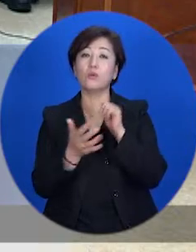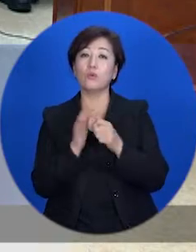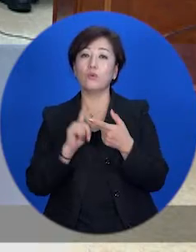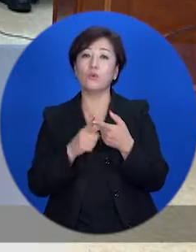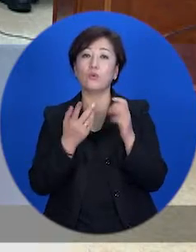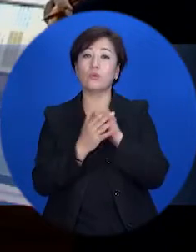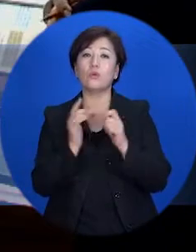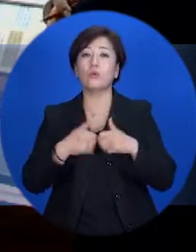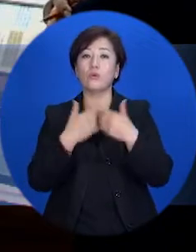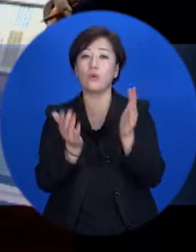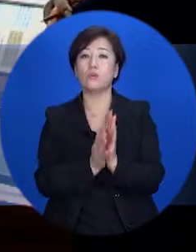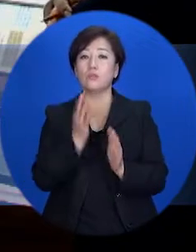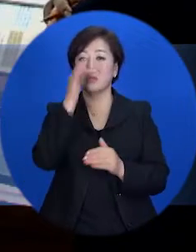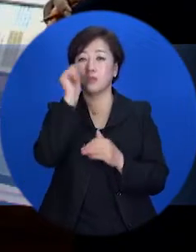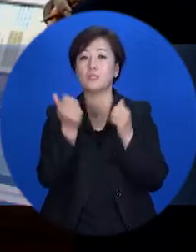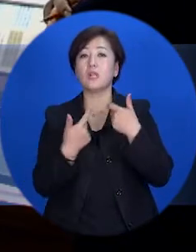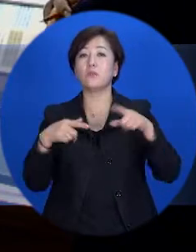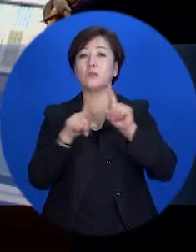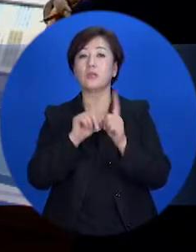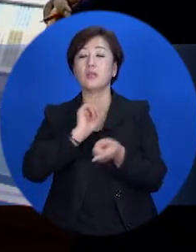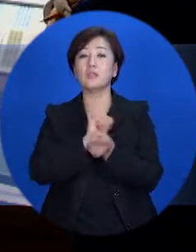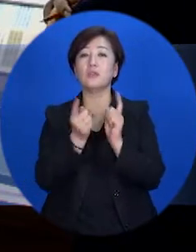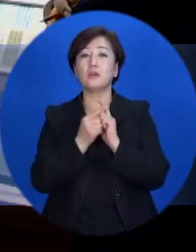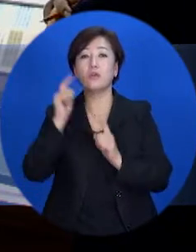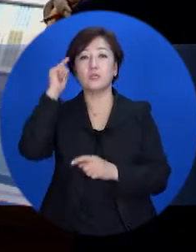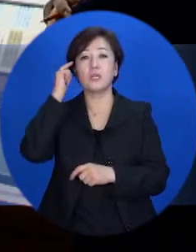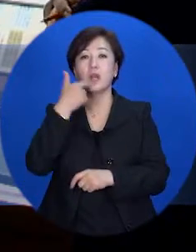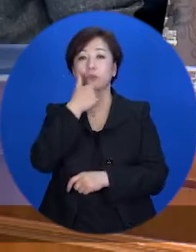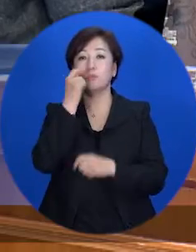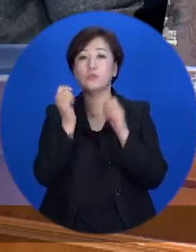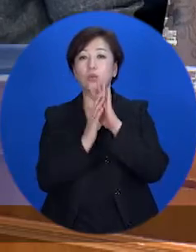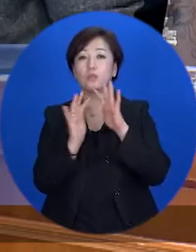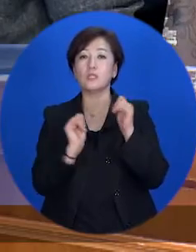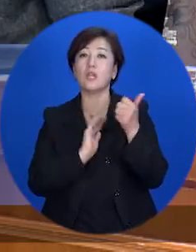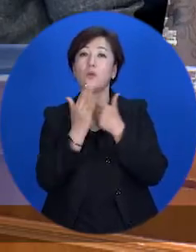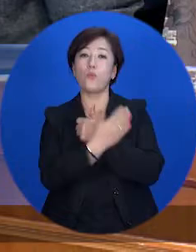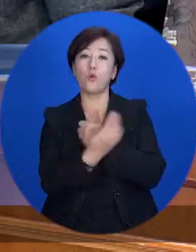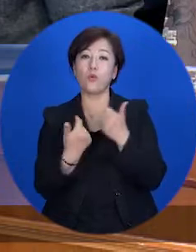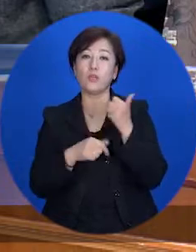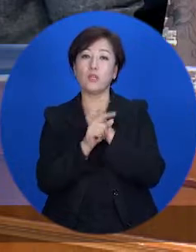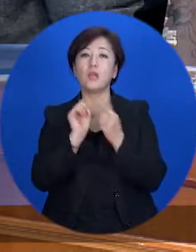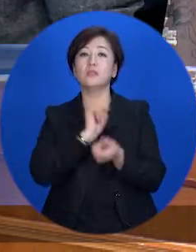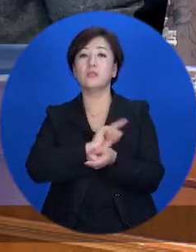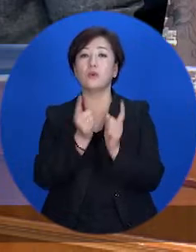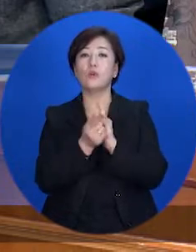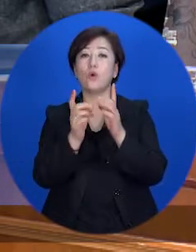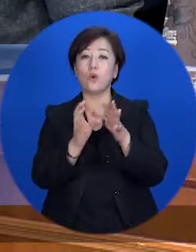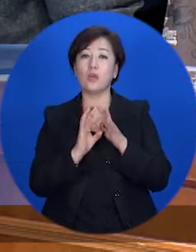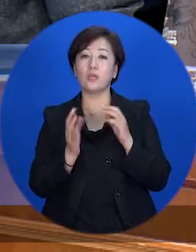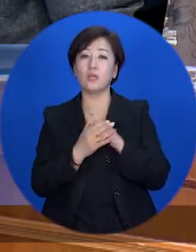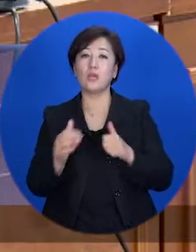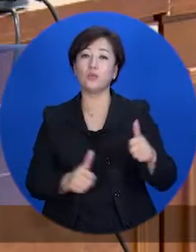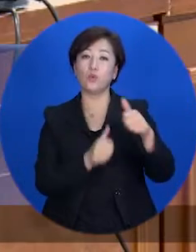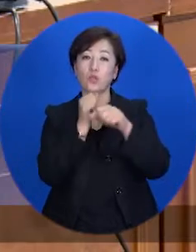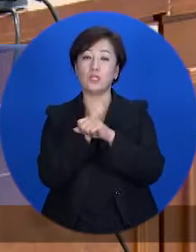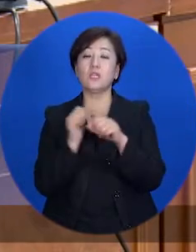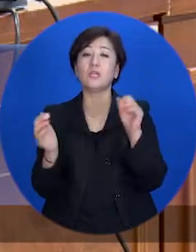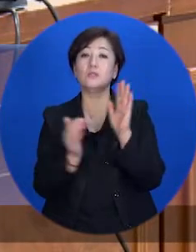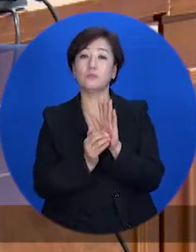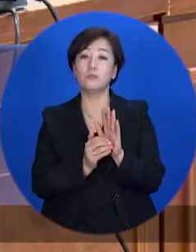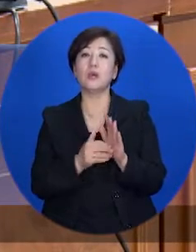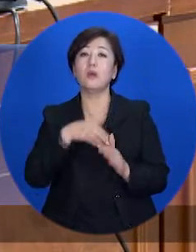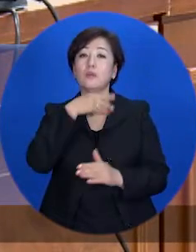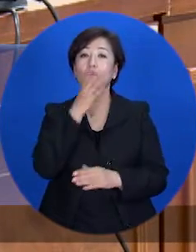특히 폴리스존 운영 활성화와 정신질환자 보호를 위한 유관기관들 간 협업 방법을 논의했습니다.